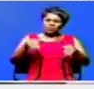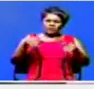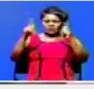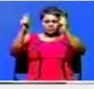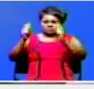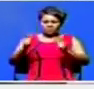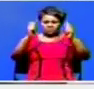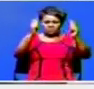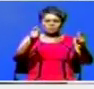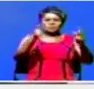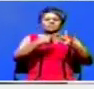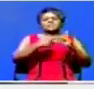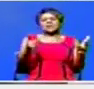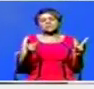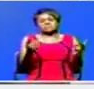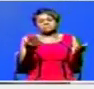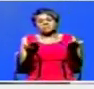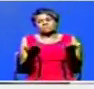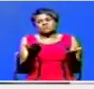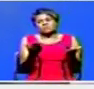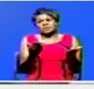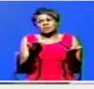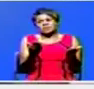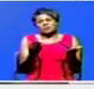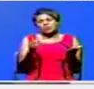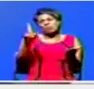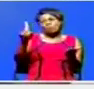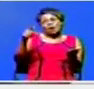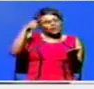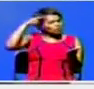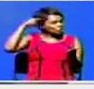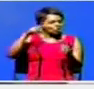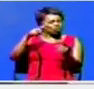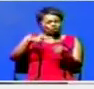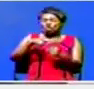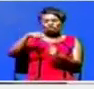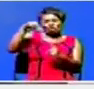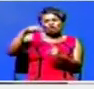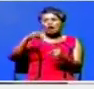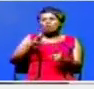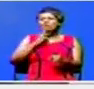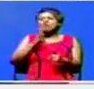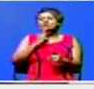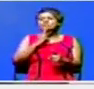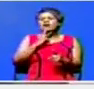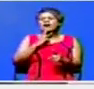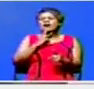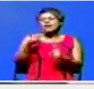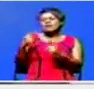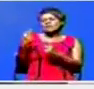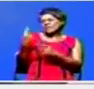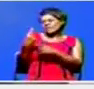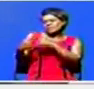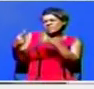demos to begin or whatever it is, you find they'll take a soda, they'll take water. At that particular moment, we experience a